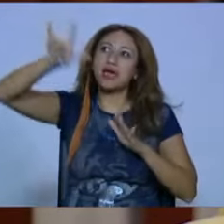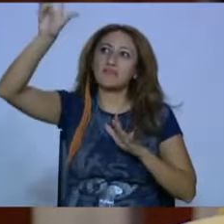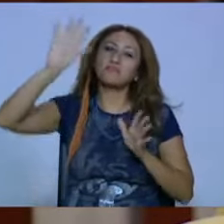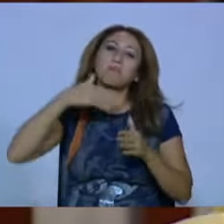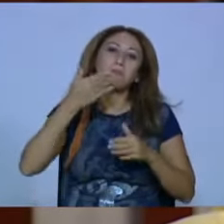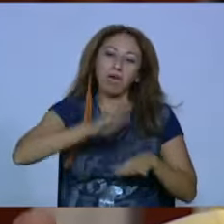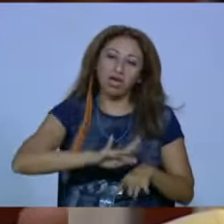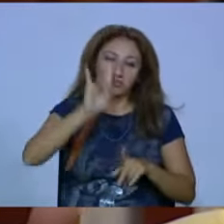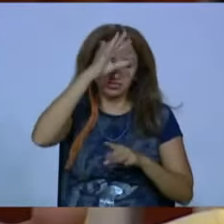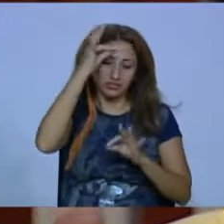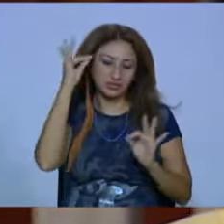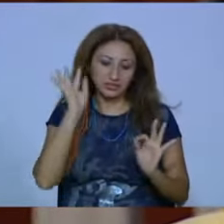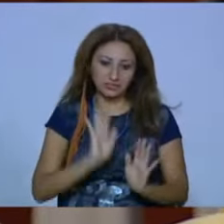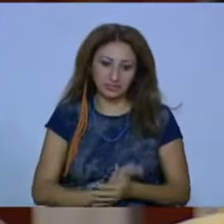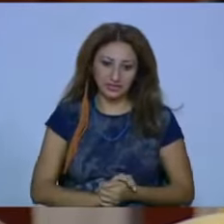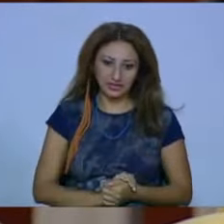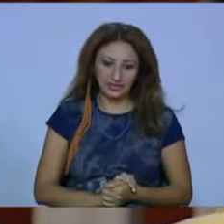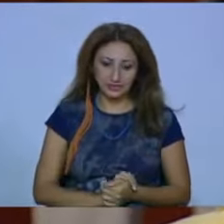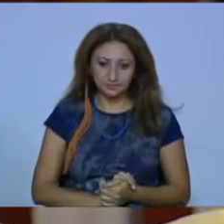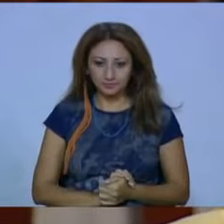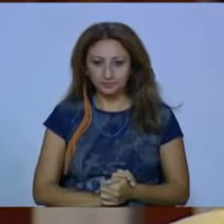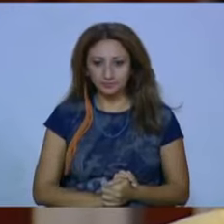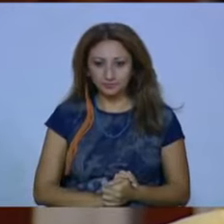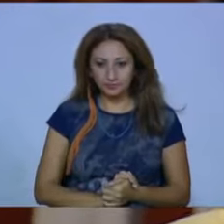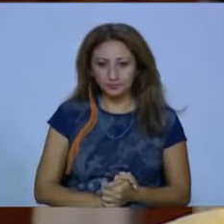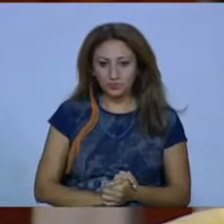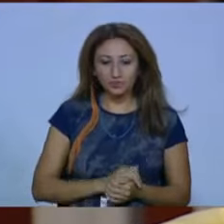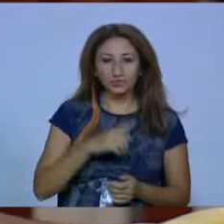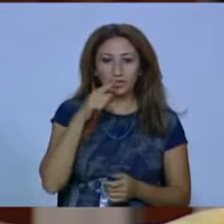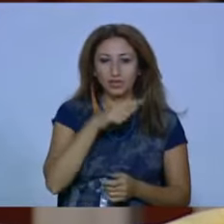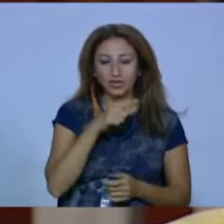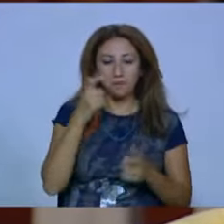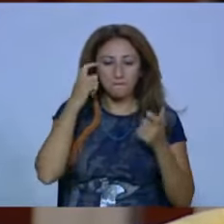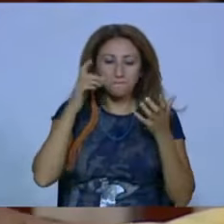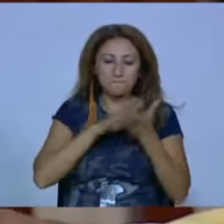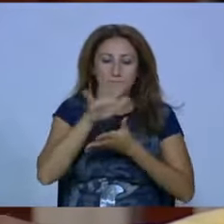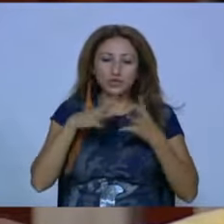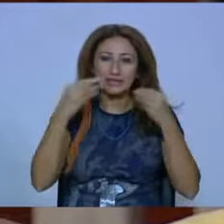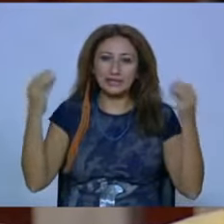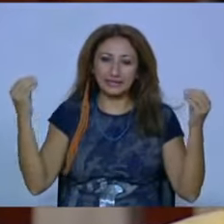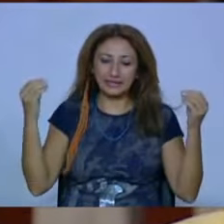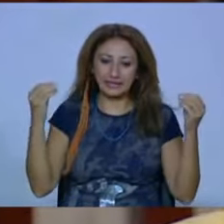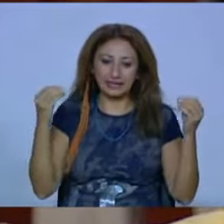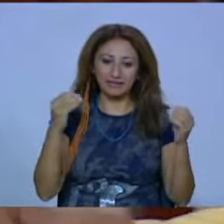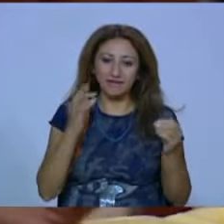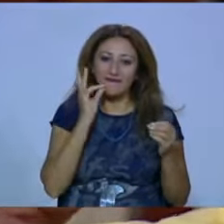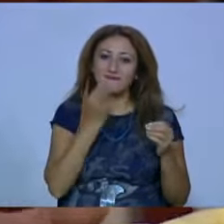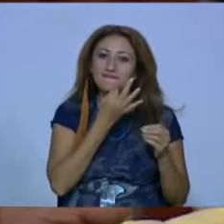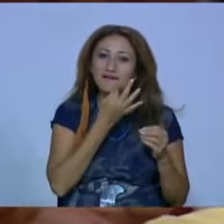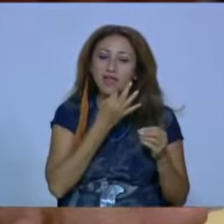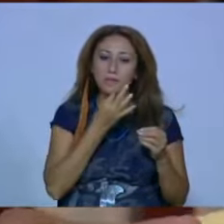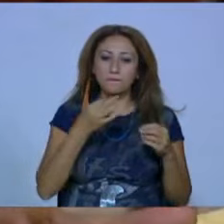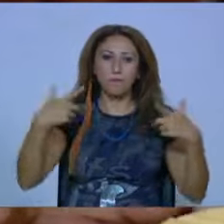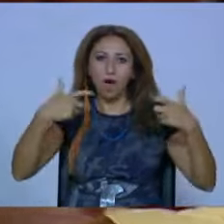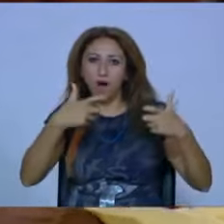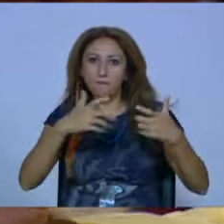فعلا، لان هو حصل على علاء ضغوط فنيه بعد فيلم ابن عز وحروب